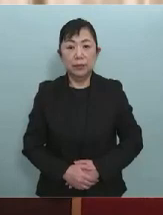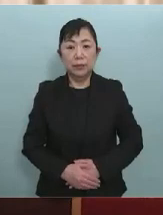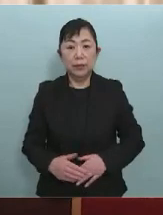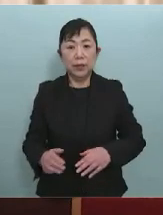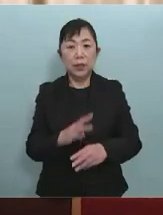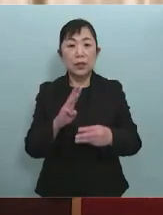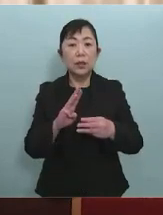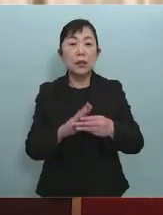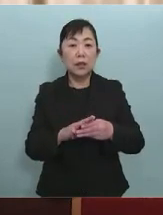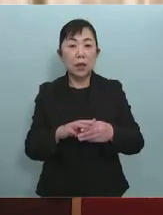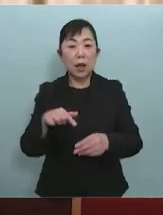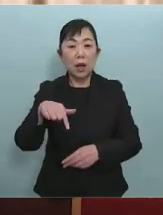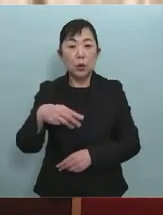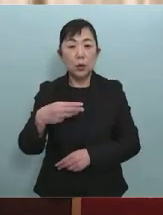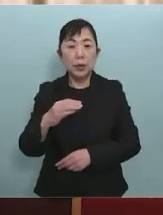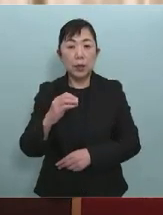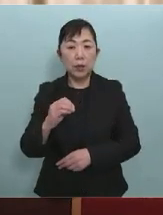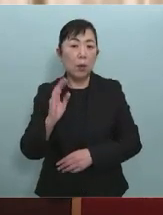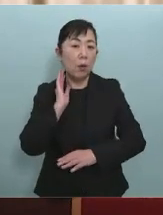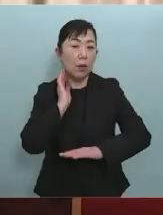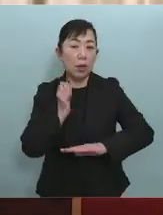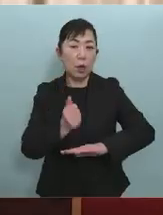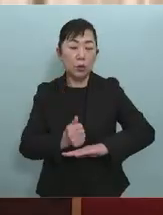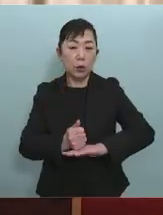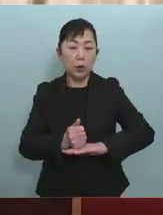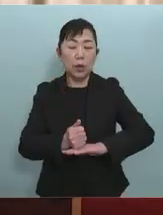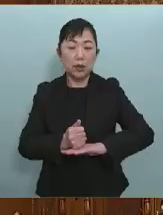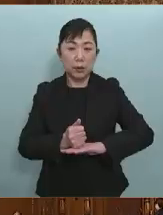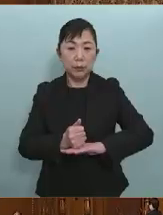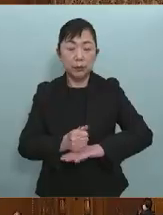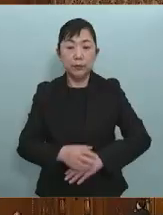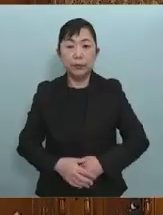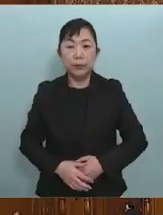岸田文男内閣総理